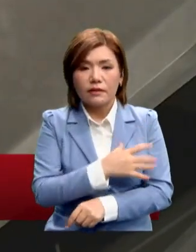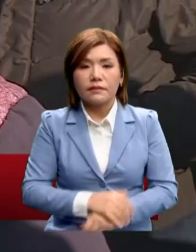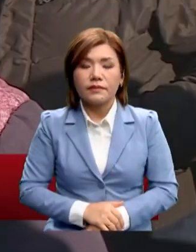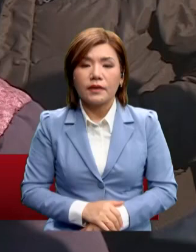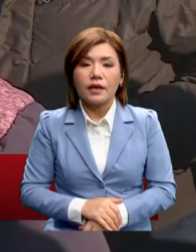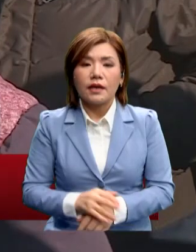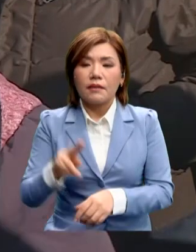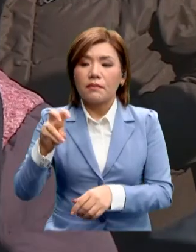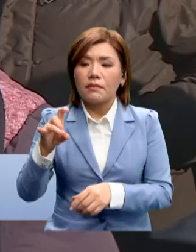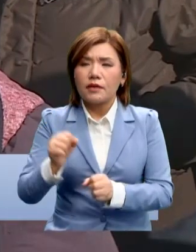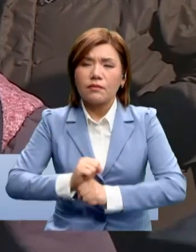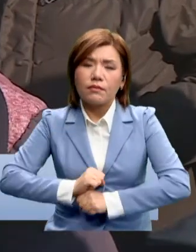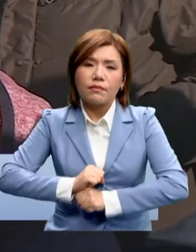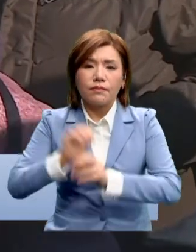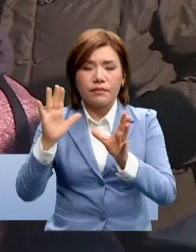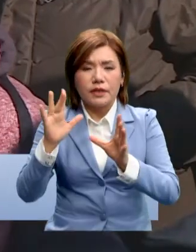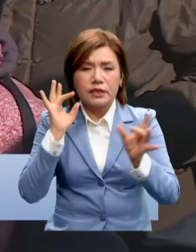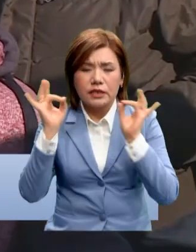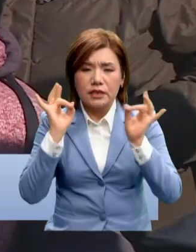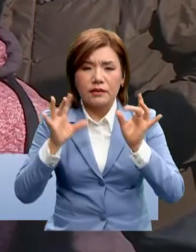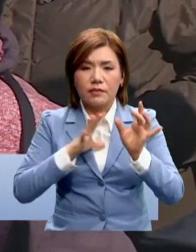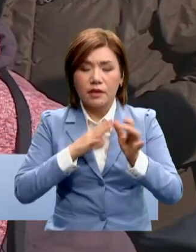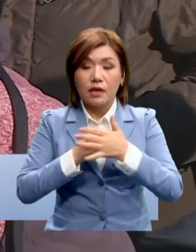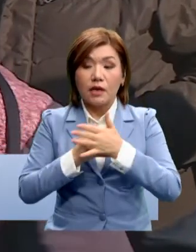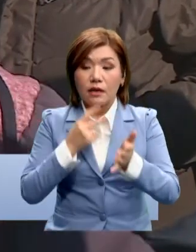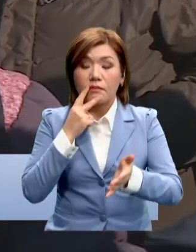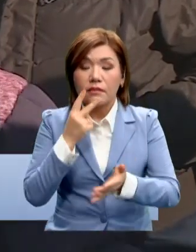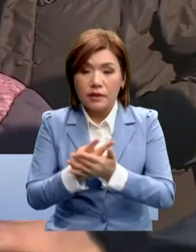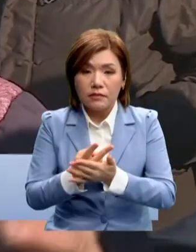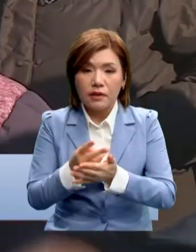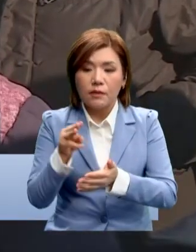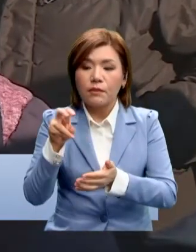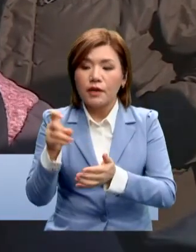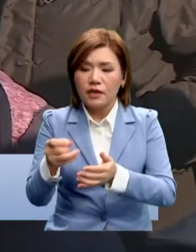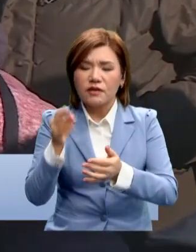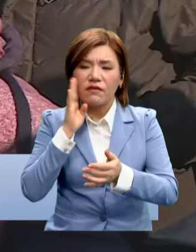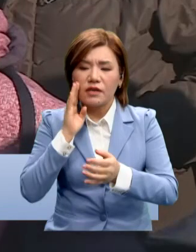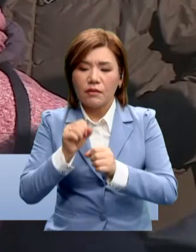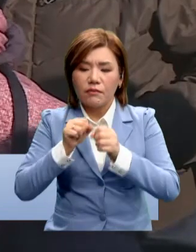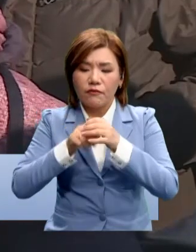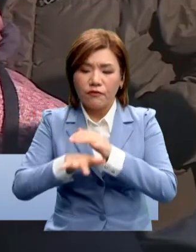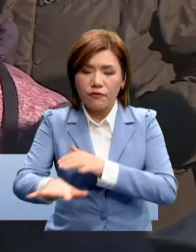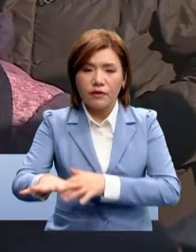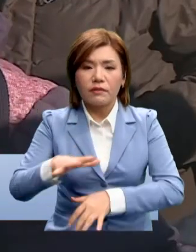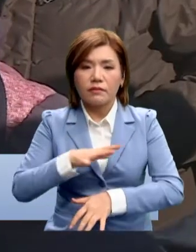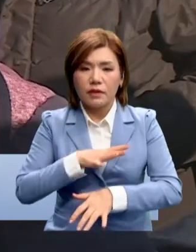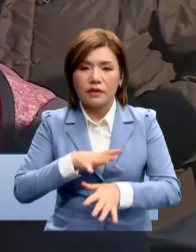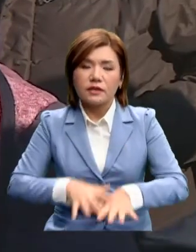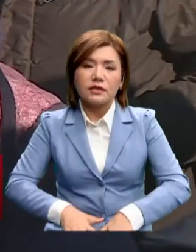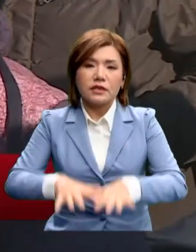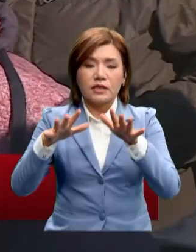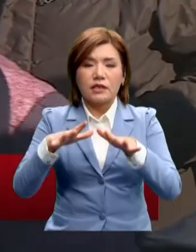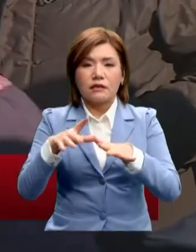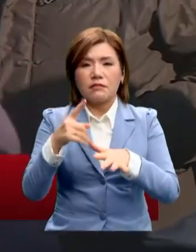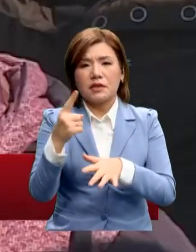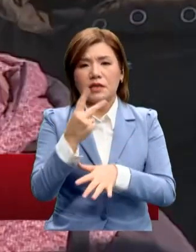пеш. Қатты дауыс шығып тарт ете қалған. Мен өзі ауызға шықтым, дереу жаңағы пештің астынан су ақты. Ішіне бірақ су алып кеттім. Қақайты